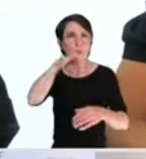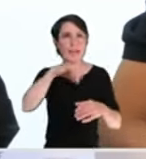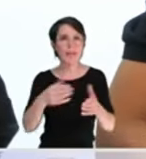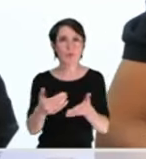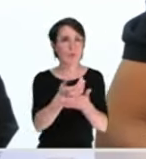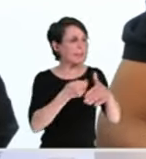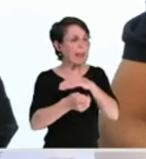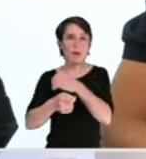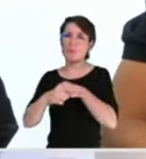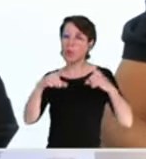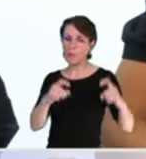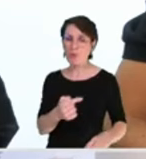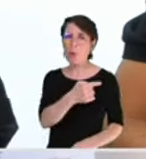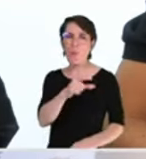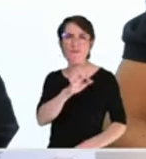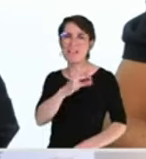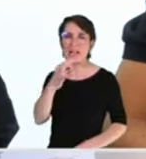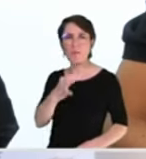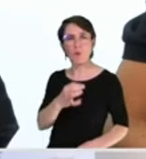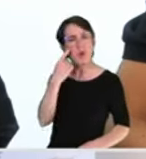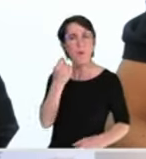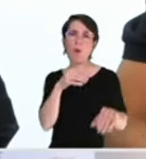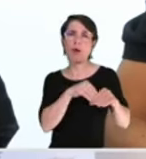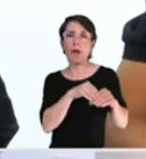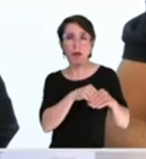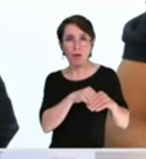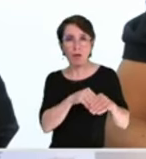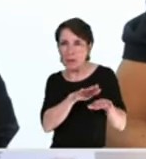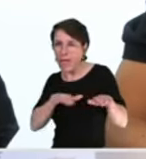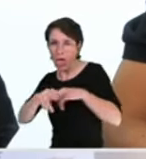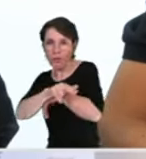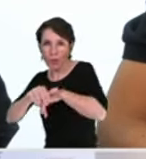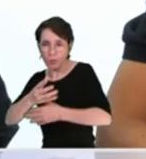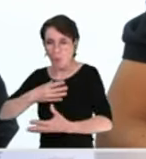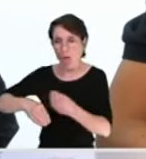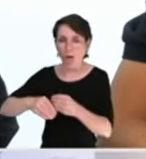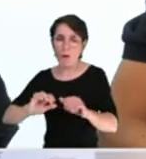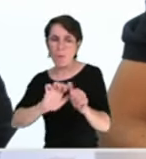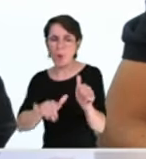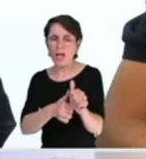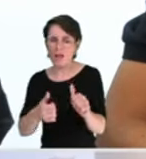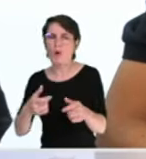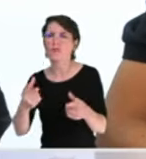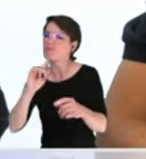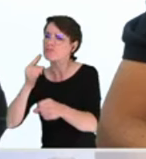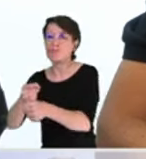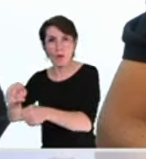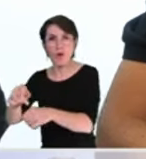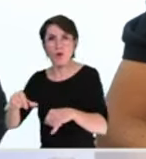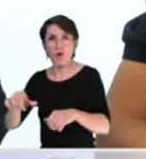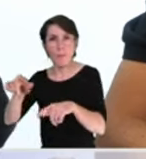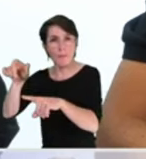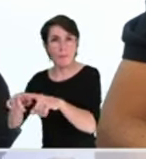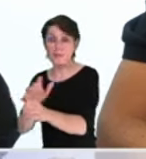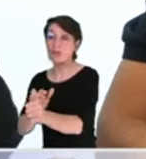25%, alors que vous combiniez probablement dans votre bureau pour en épargner votre première adjointe en imposant à un subordonné